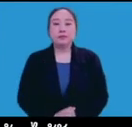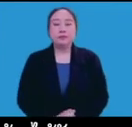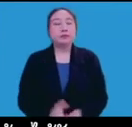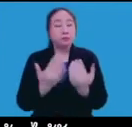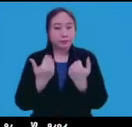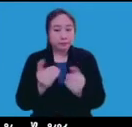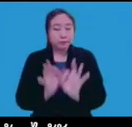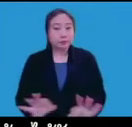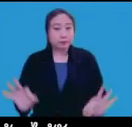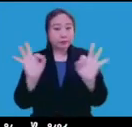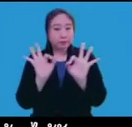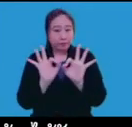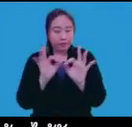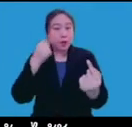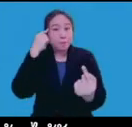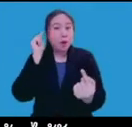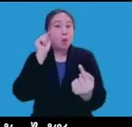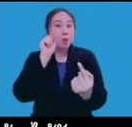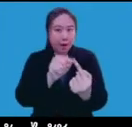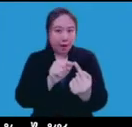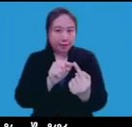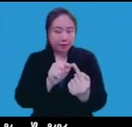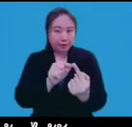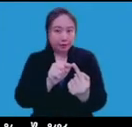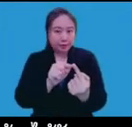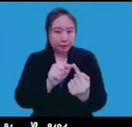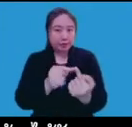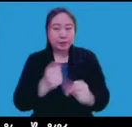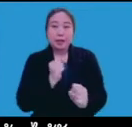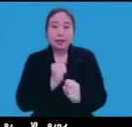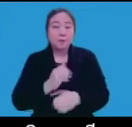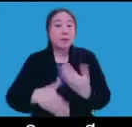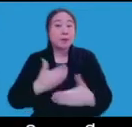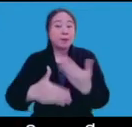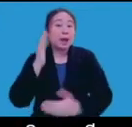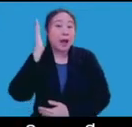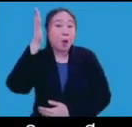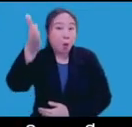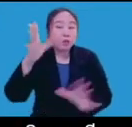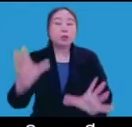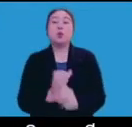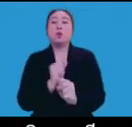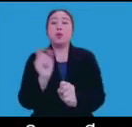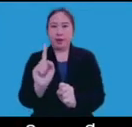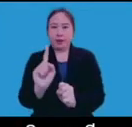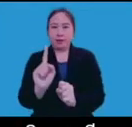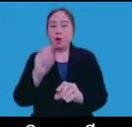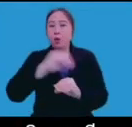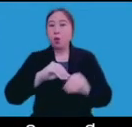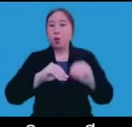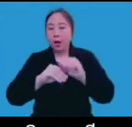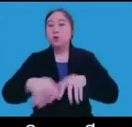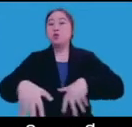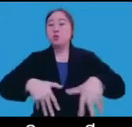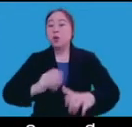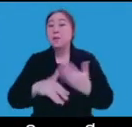เพราะนั้นในเรื่องของเป้าหมายและทิศทางที่จะดำเนินการในอนาคตโดยสรุปก็คือว่ากรมการพัฒนา